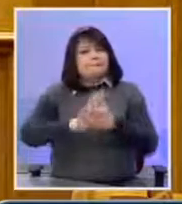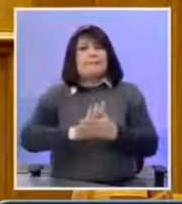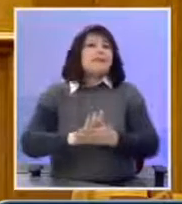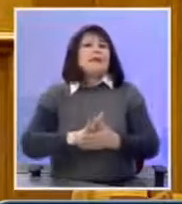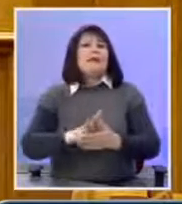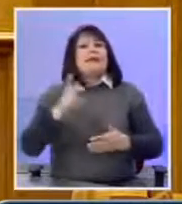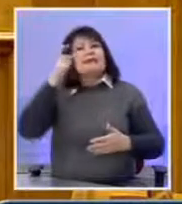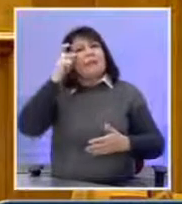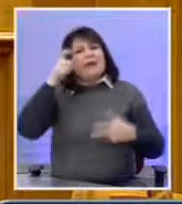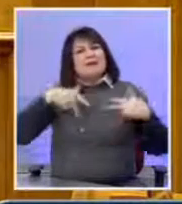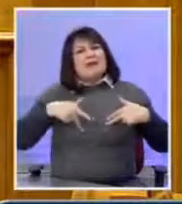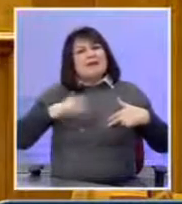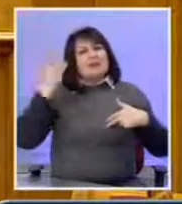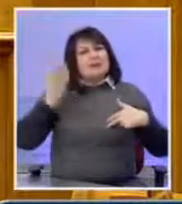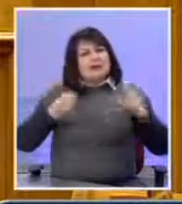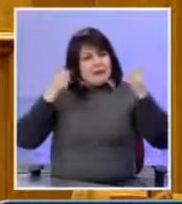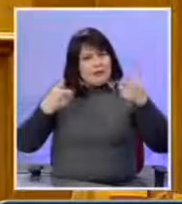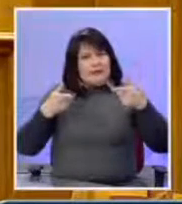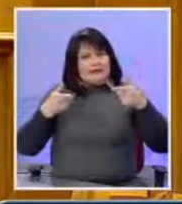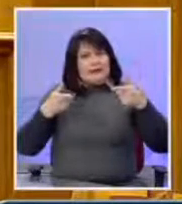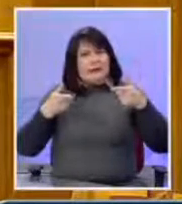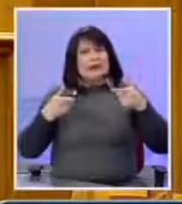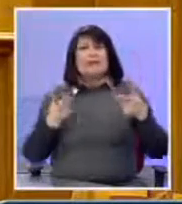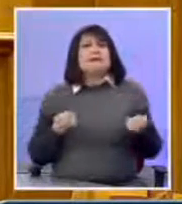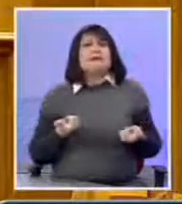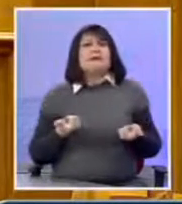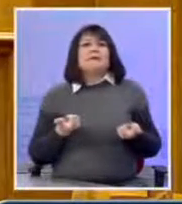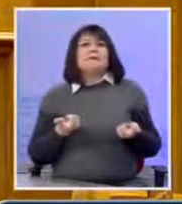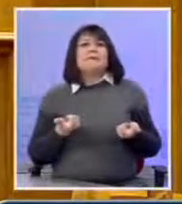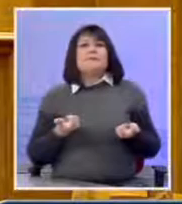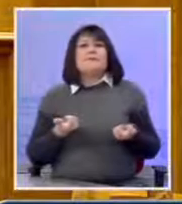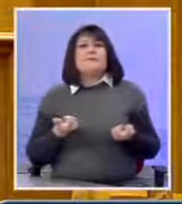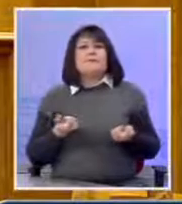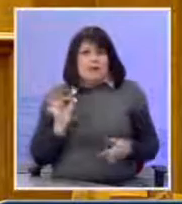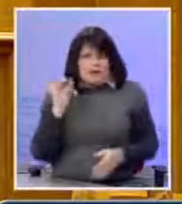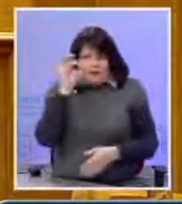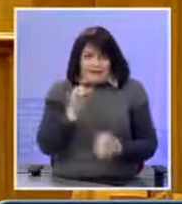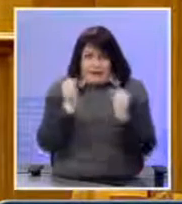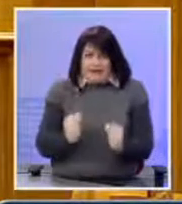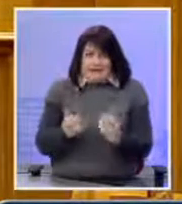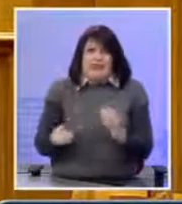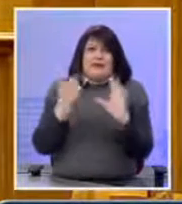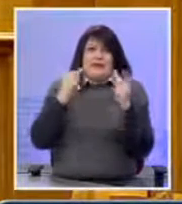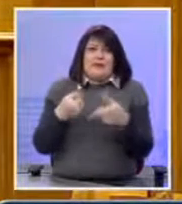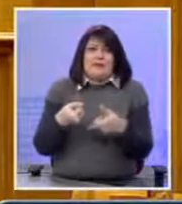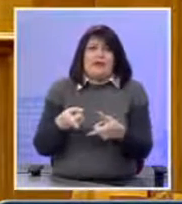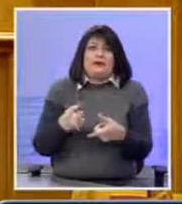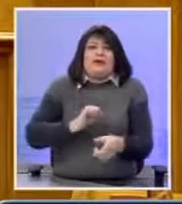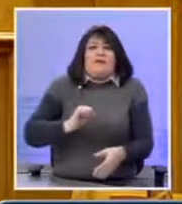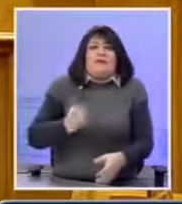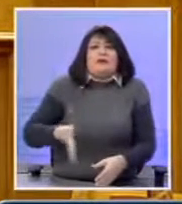η κυβέρνηση Σαμαρά είναι αυτό ακριβώς που σας οδήγησε εδώ που σας οδήγησε και αυτό το οποίο φοβίζει τον